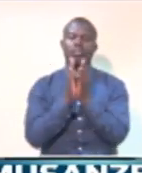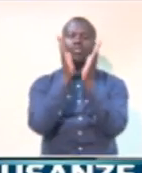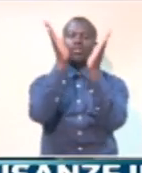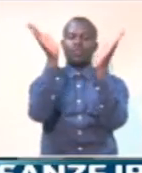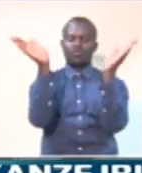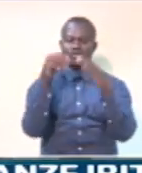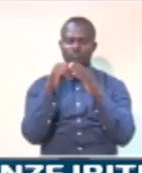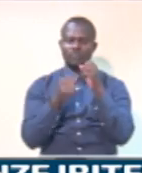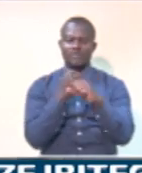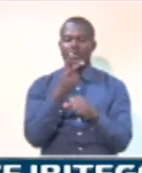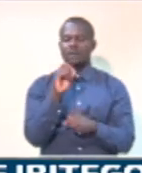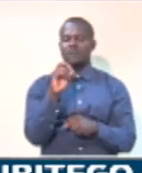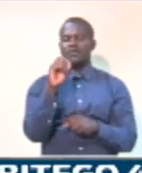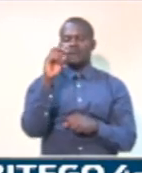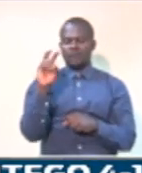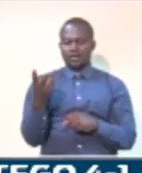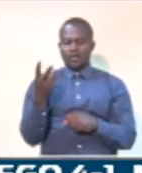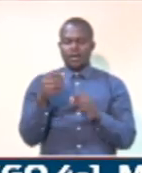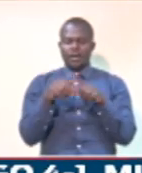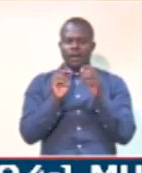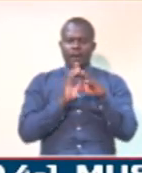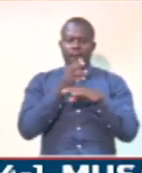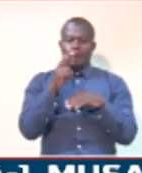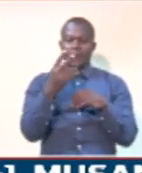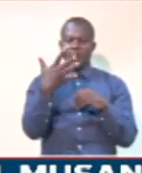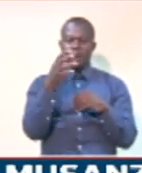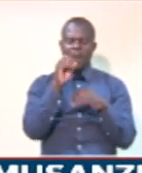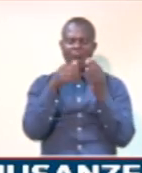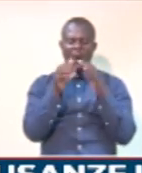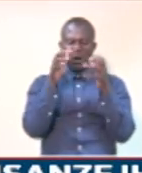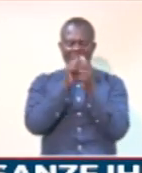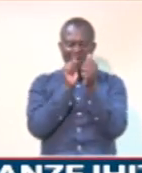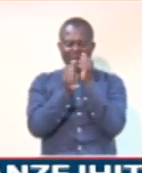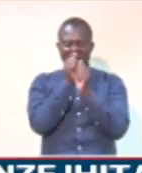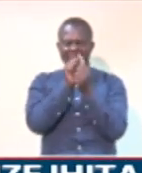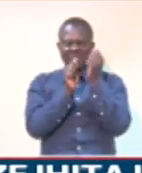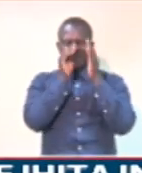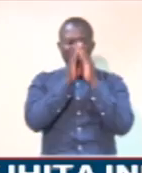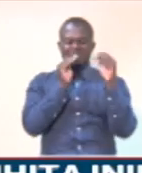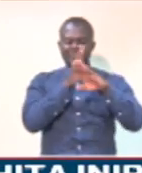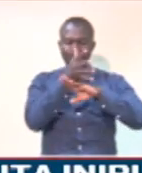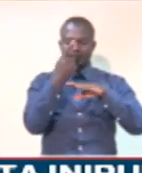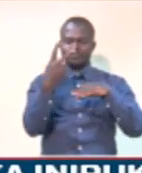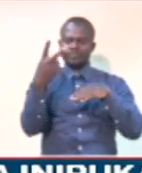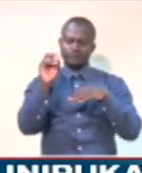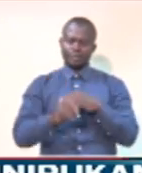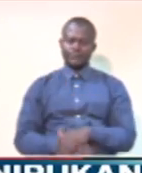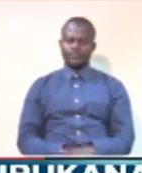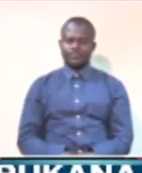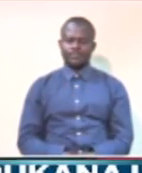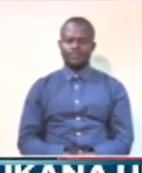mwaka wa 2002 cyahitanye abantu 150, gisenya inzu zirenga 120. Felix